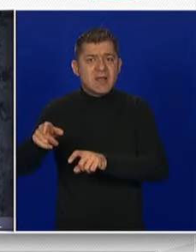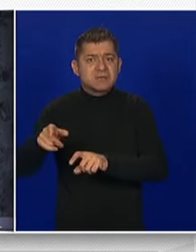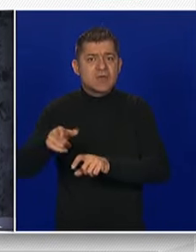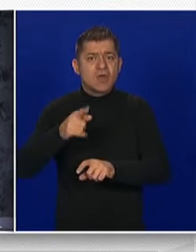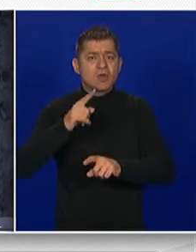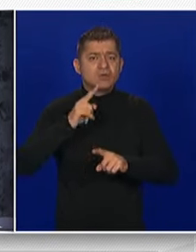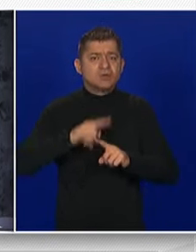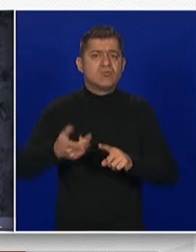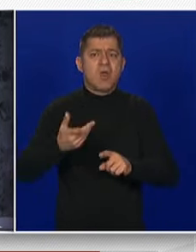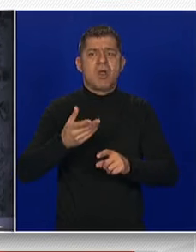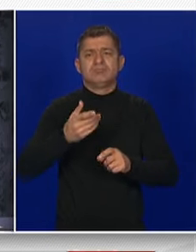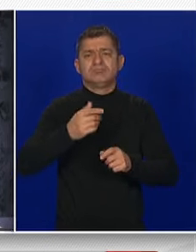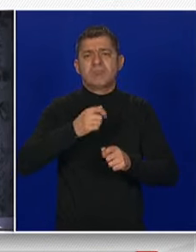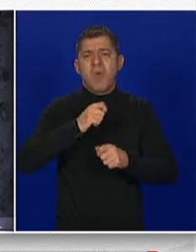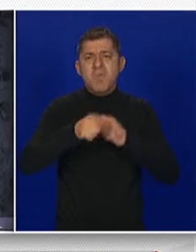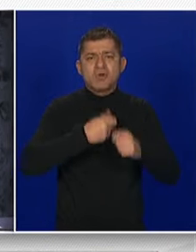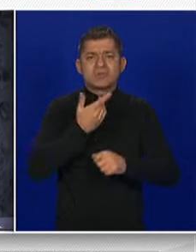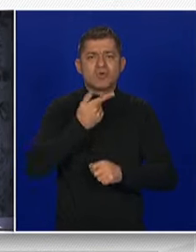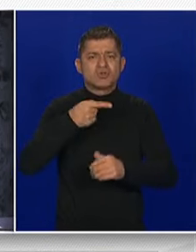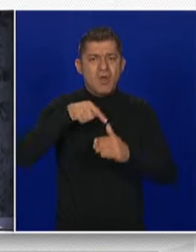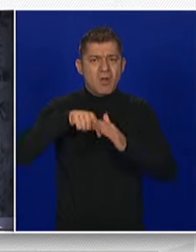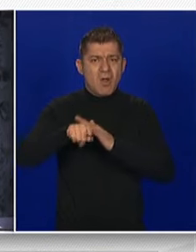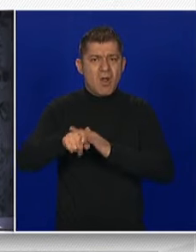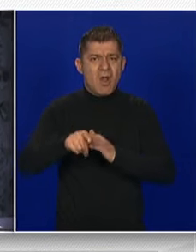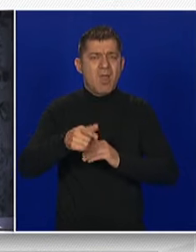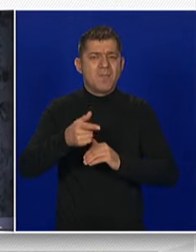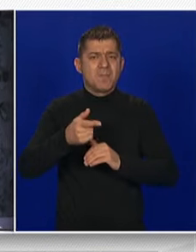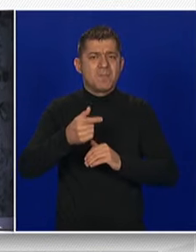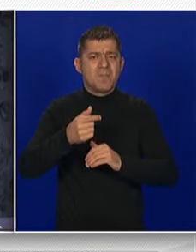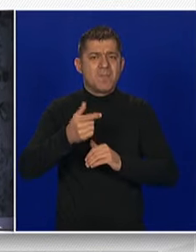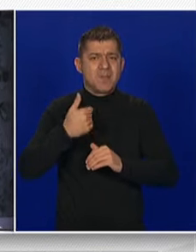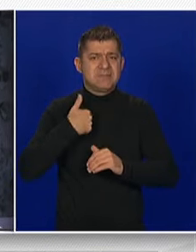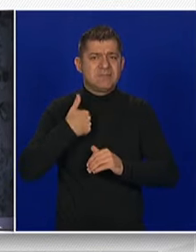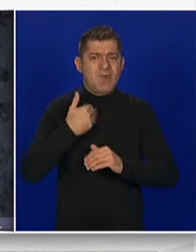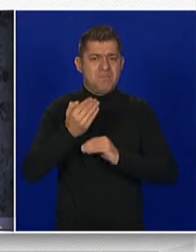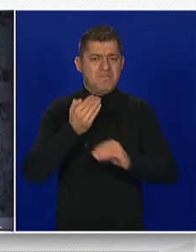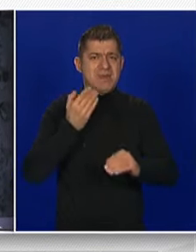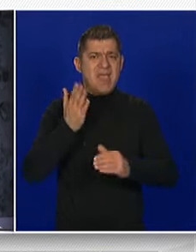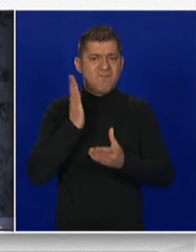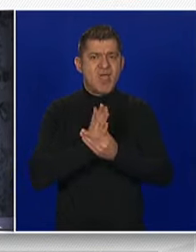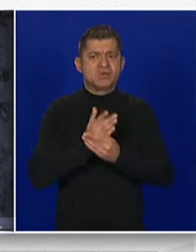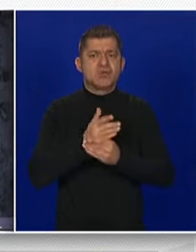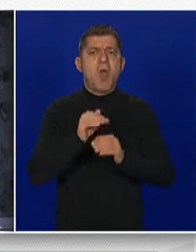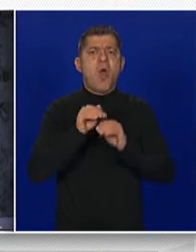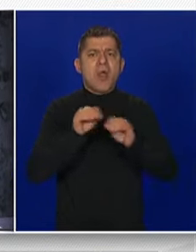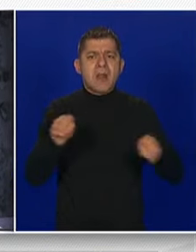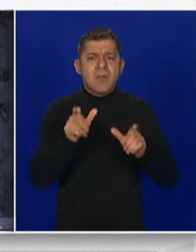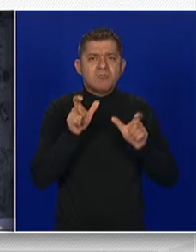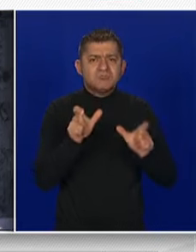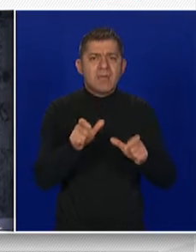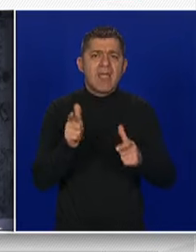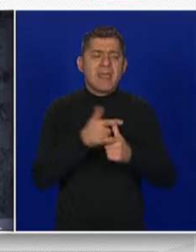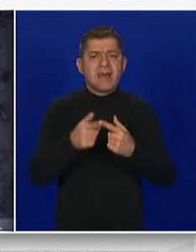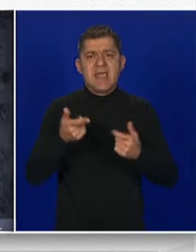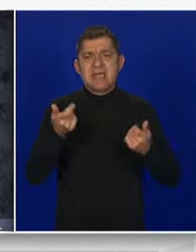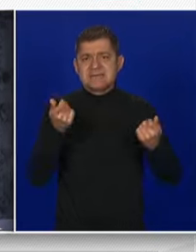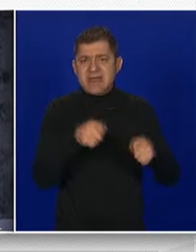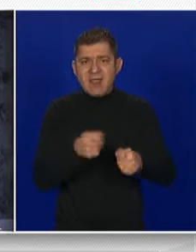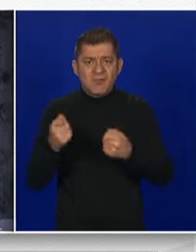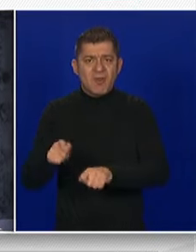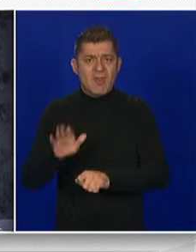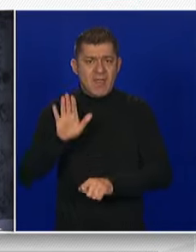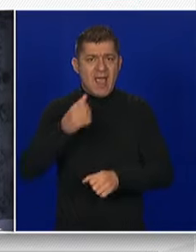niz djelatnosti koje smo već ograničili ili obustavili njihov